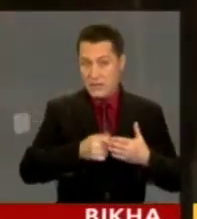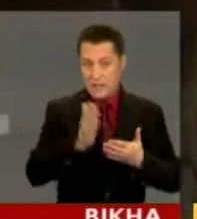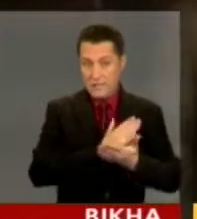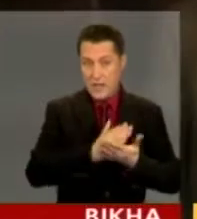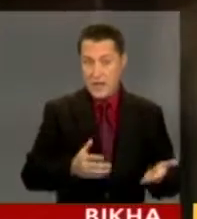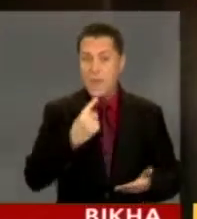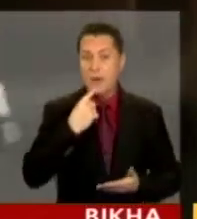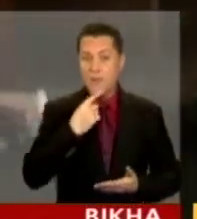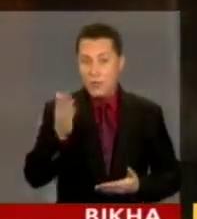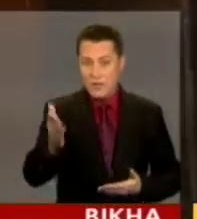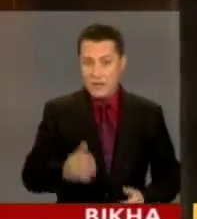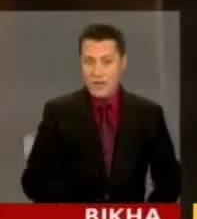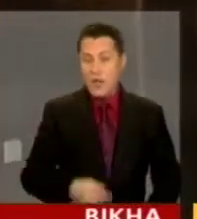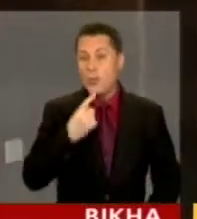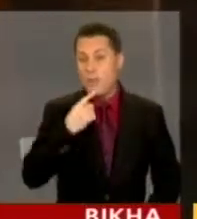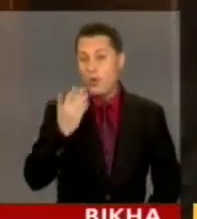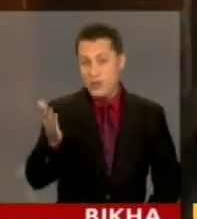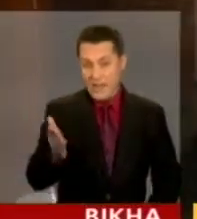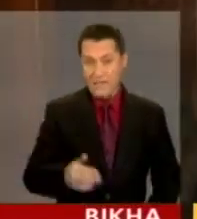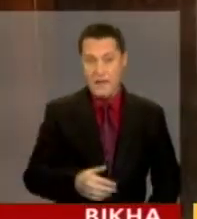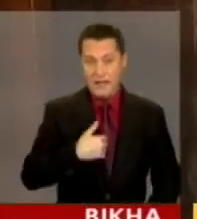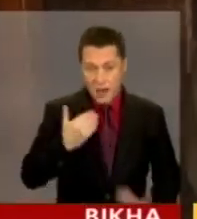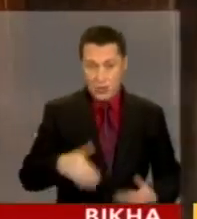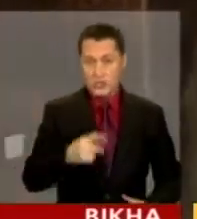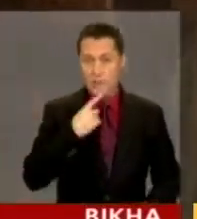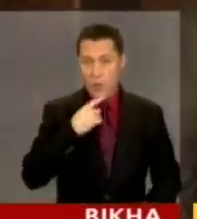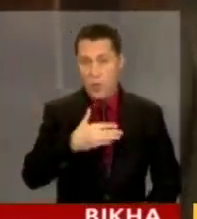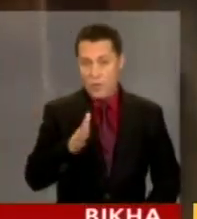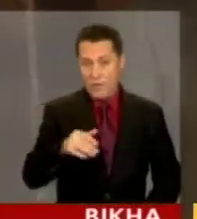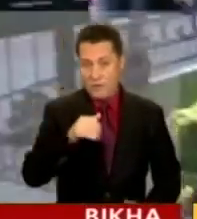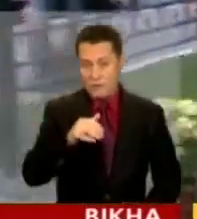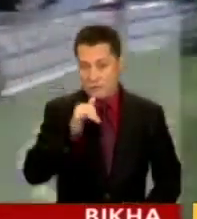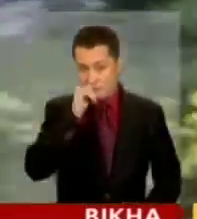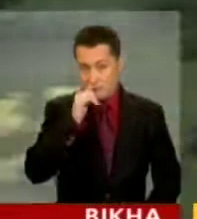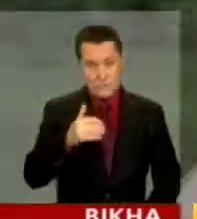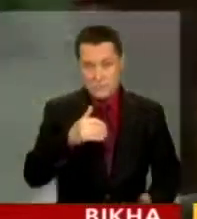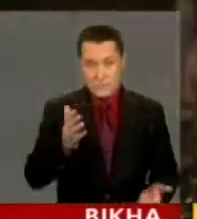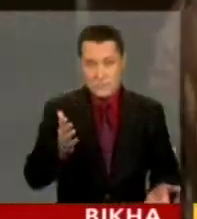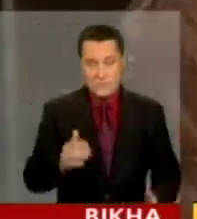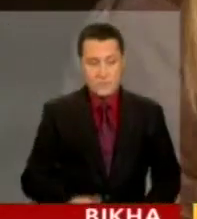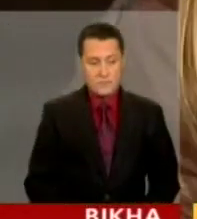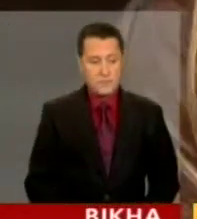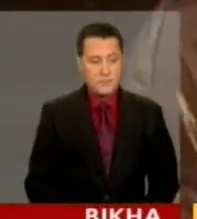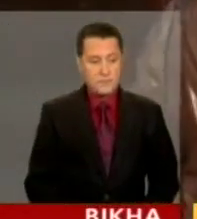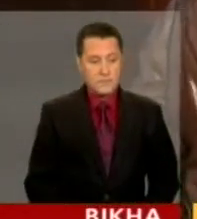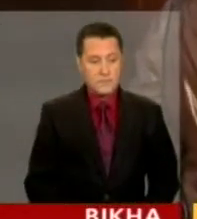А попробуйте ви? Ну, попробуйте ви тут. Що, я вже пробував, толку нема.